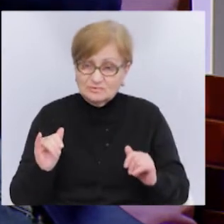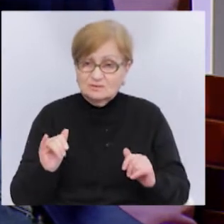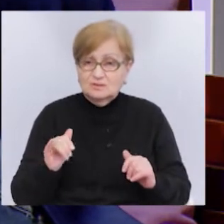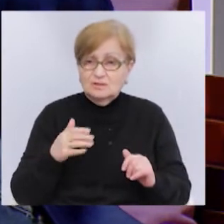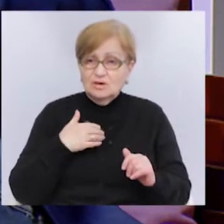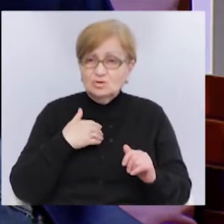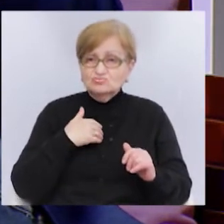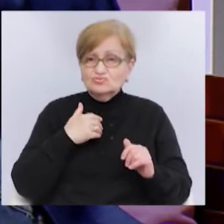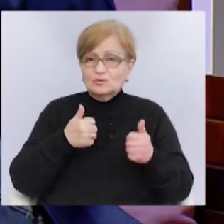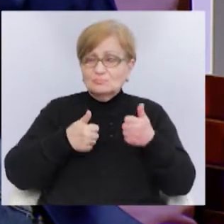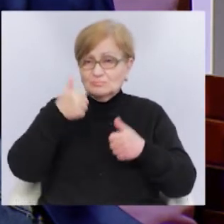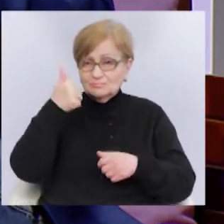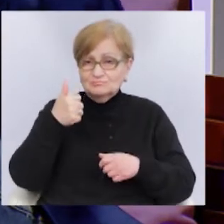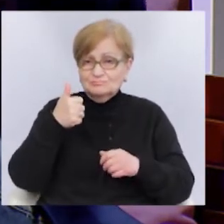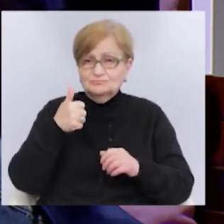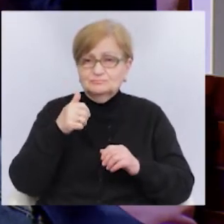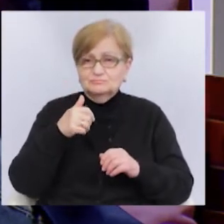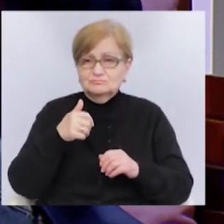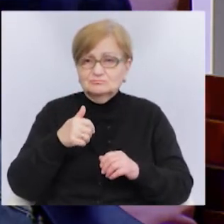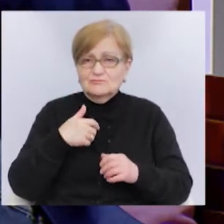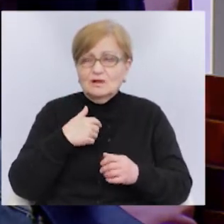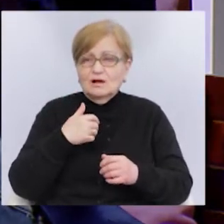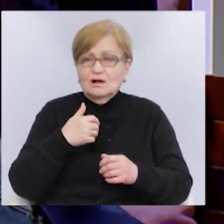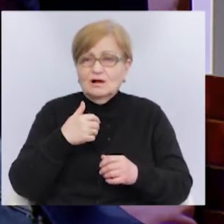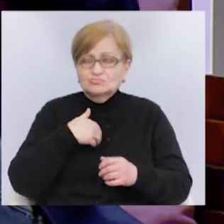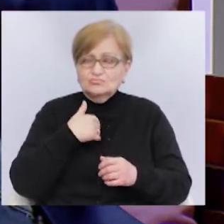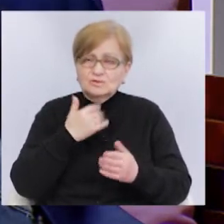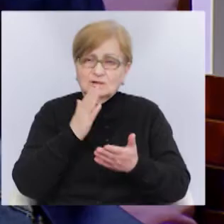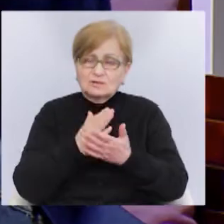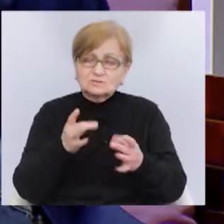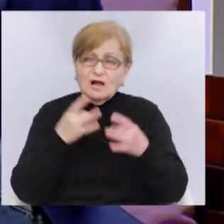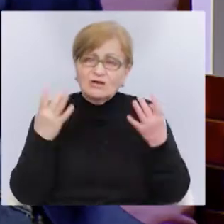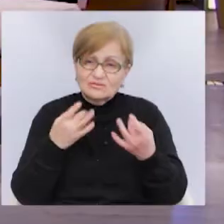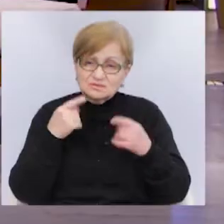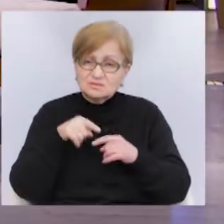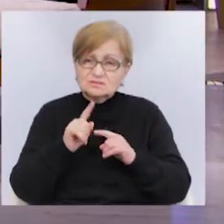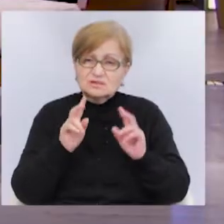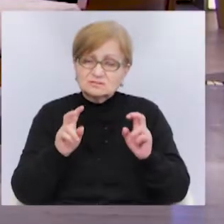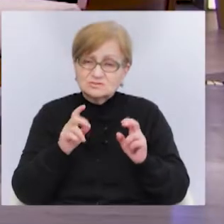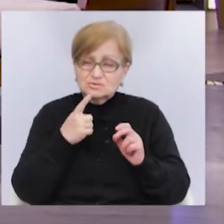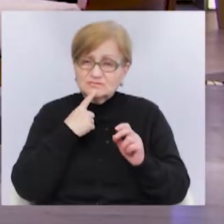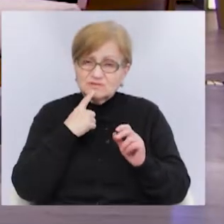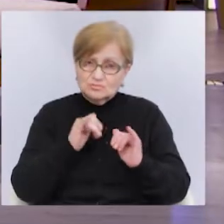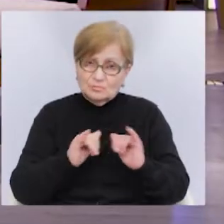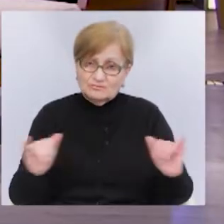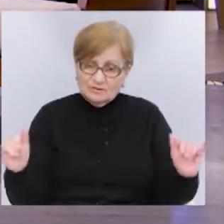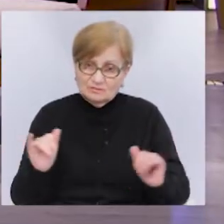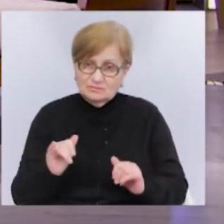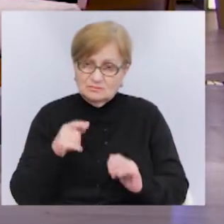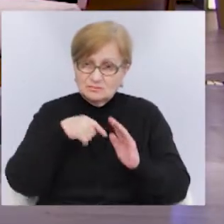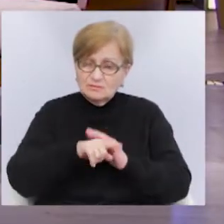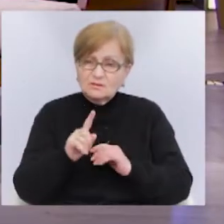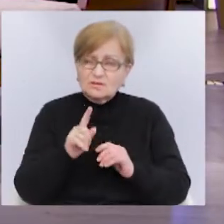ტრადიციად ჩამოვაყალიბეთ, რომ ჯერ რაღაც დეფინიციას ასე ვთქვათ გავგმართოთ, ხო, აი რა არის ეს ენობრივი განვითარება, რა არის